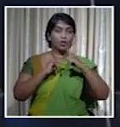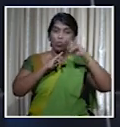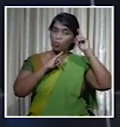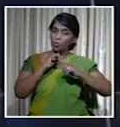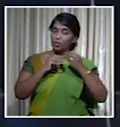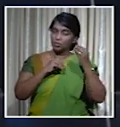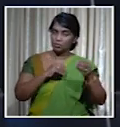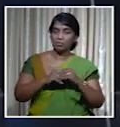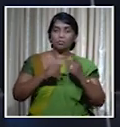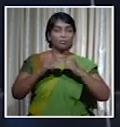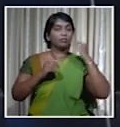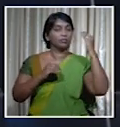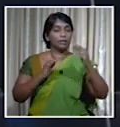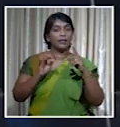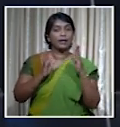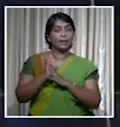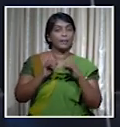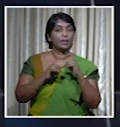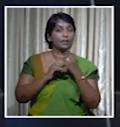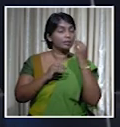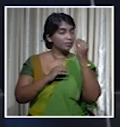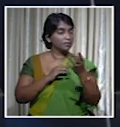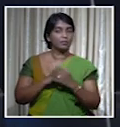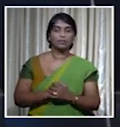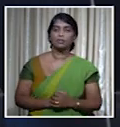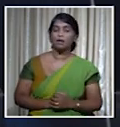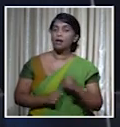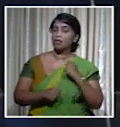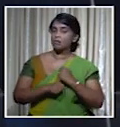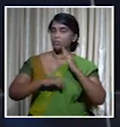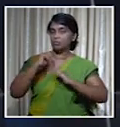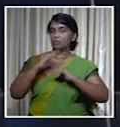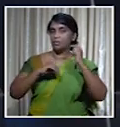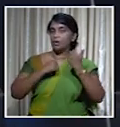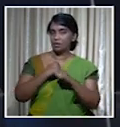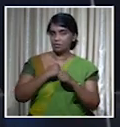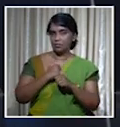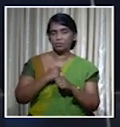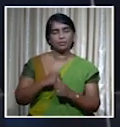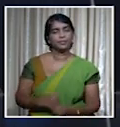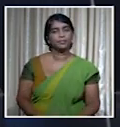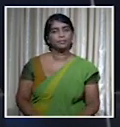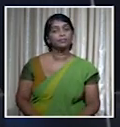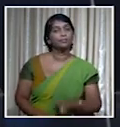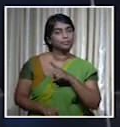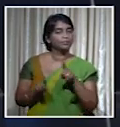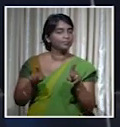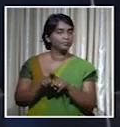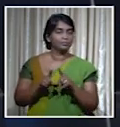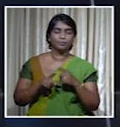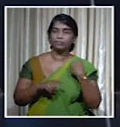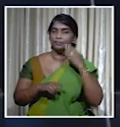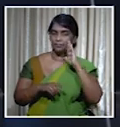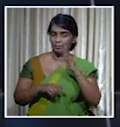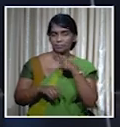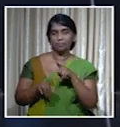වගේම ඊටත් එහා ගිහිල්ලා MD එකක් දෙන්න රජයේ ක්‍රමවේදයක් හැදුවා. ඒ අනුව